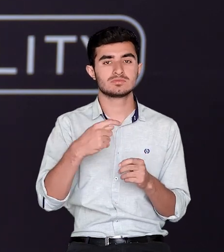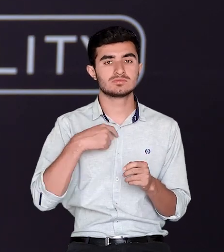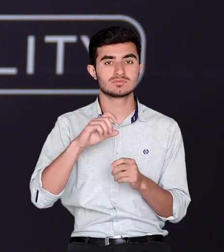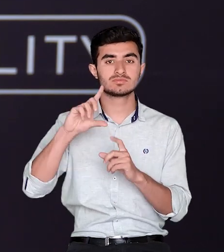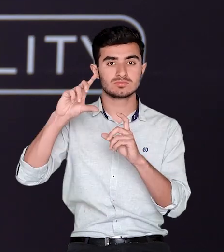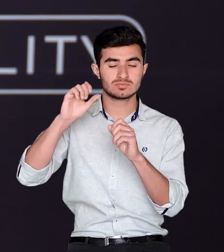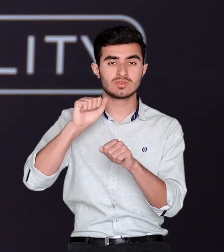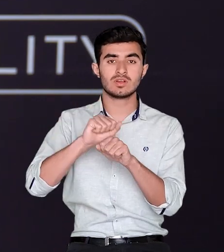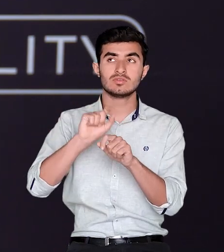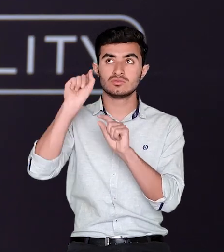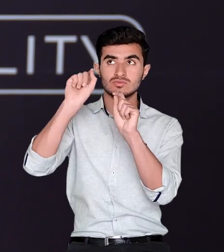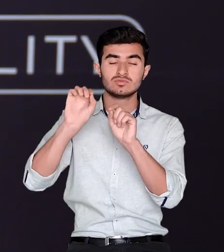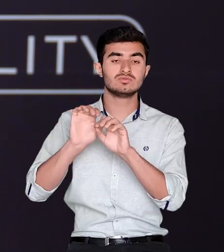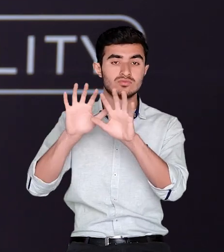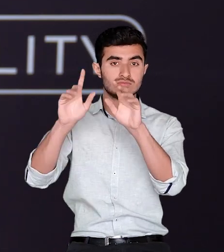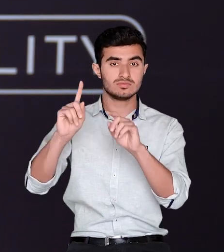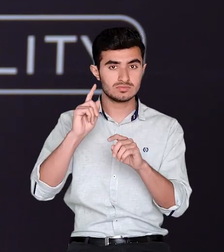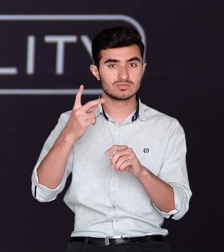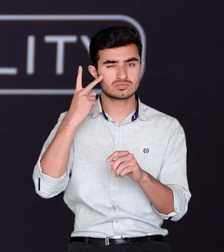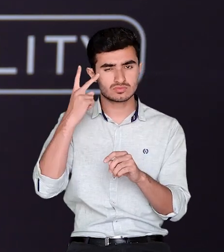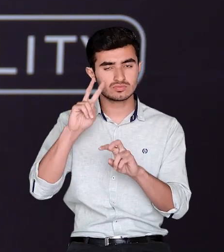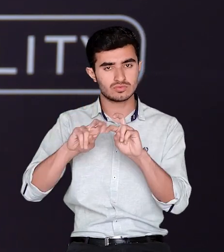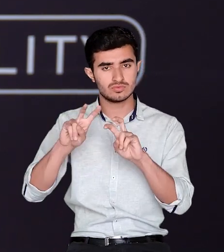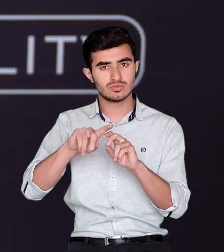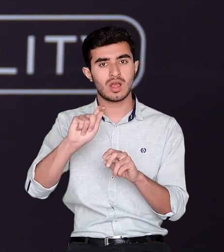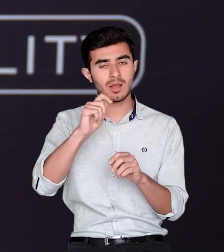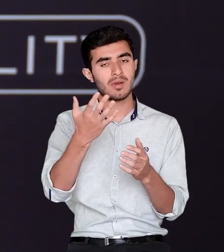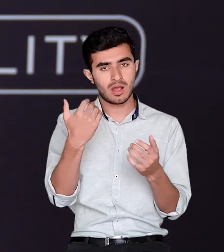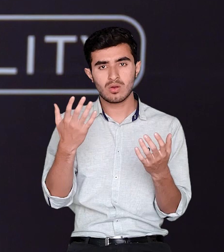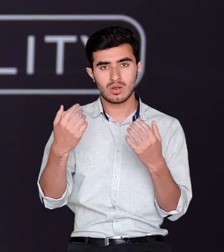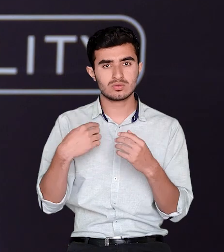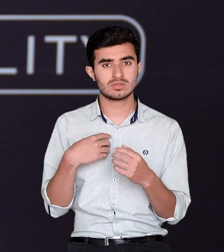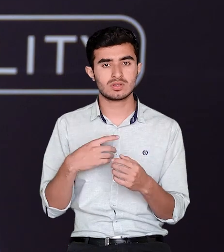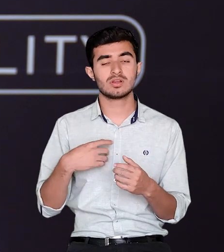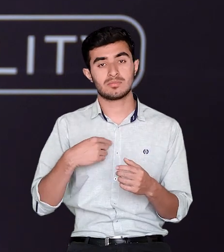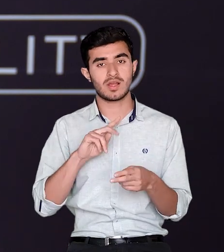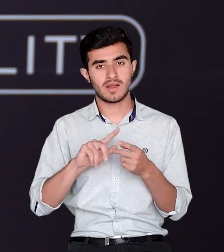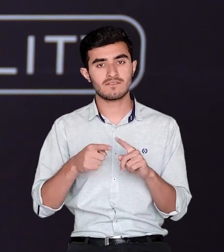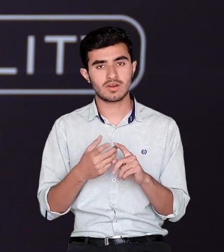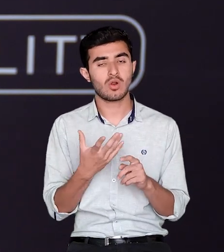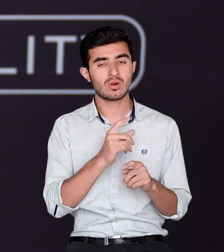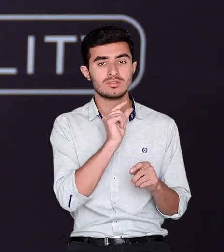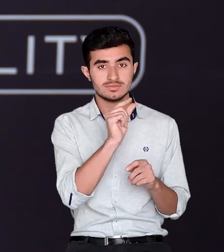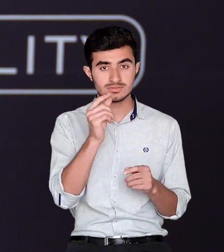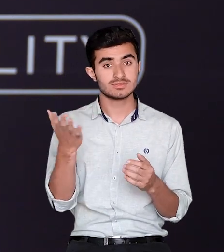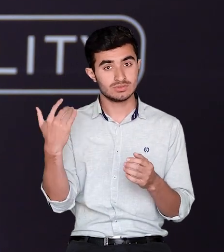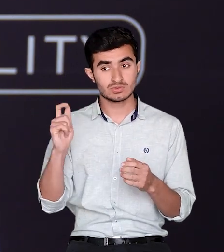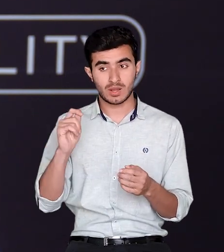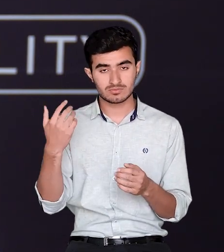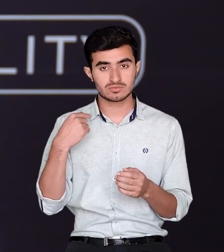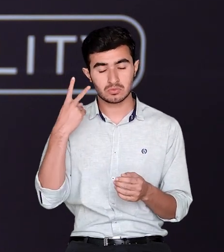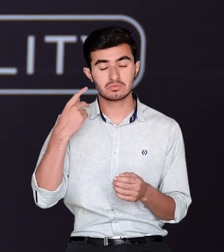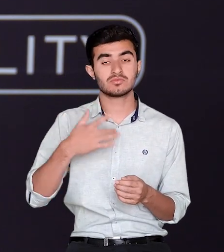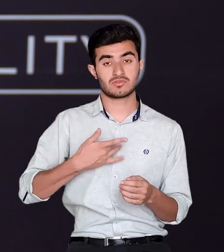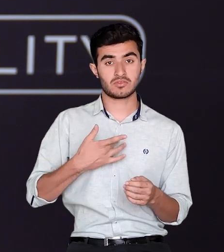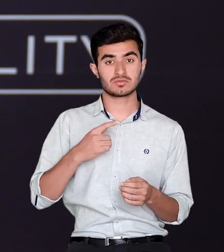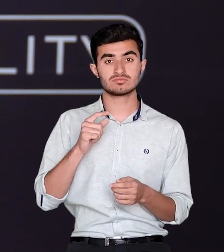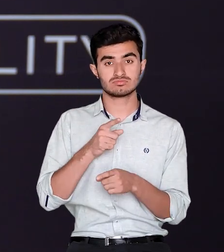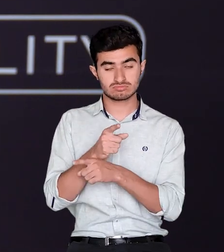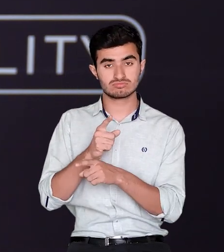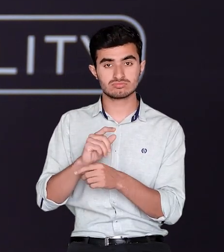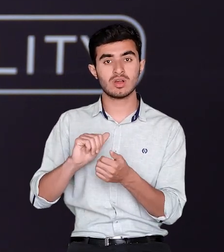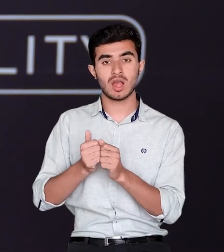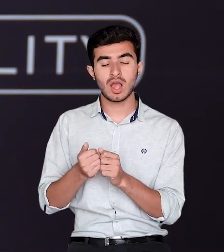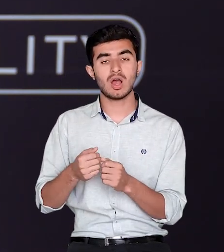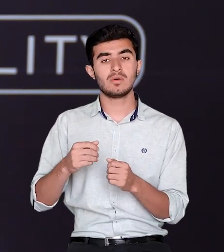आएँ। जैसे मैंने अभी अपने काफ़ी ज़्यादा दोस्तों को एस्ट्रोफोटोग्राफी की फील्ड में इंटरेस्ट किया है, तो आई एम ट्राइंग देम टू गेट इन टू एस्ट्रोफोटोग्राफी, रियलाइज हाउ